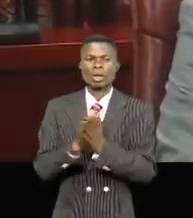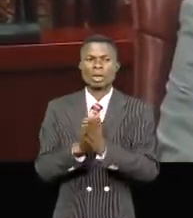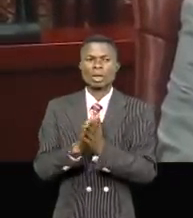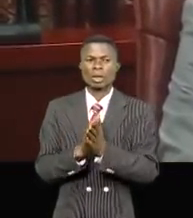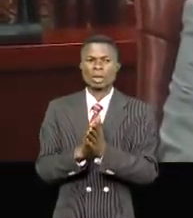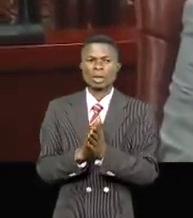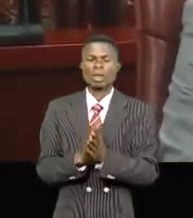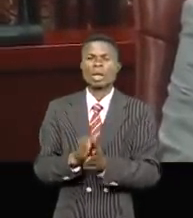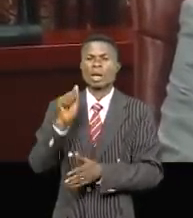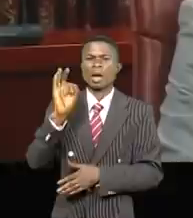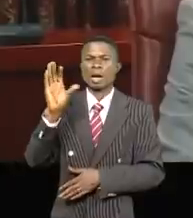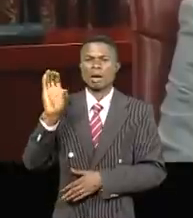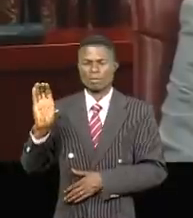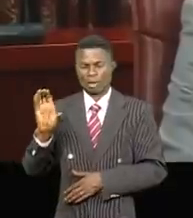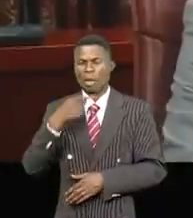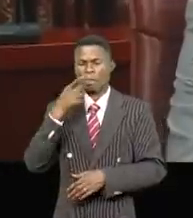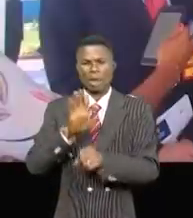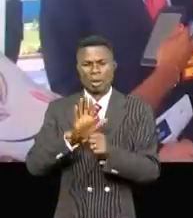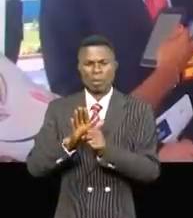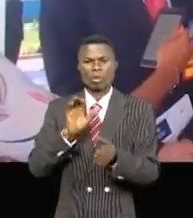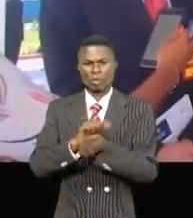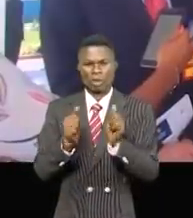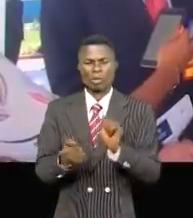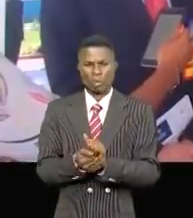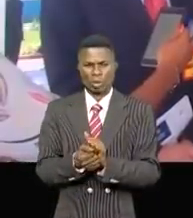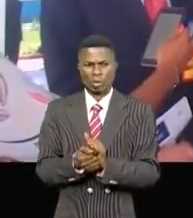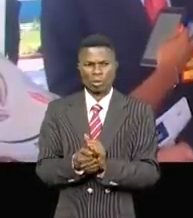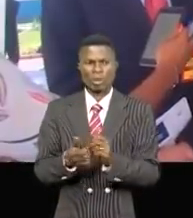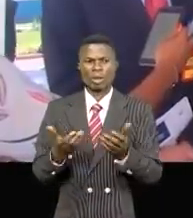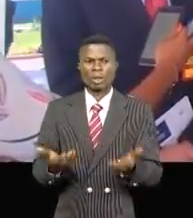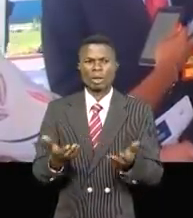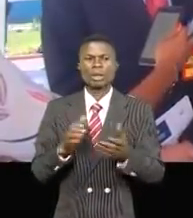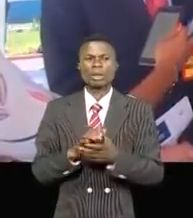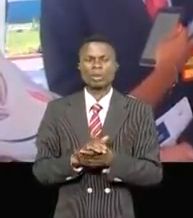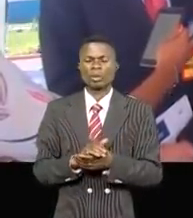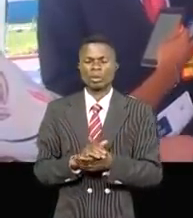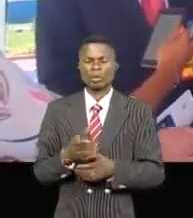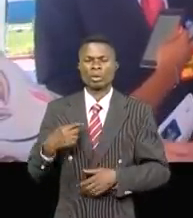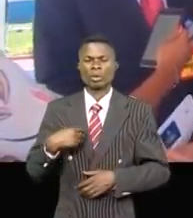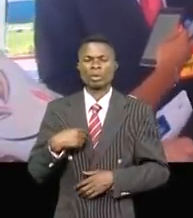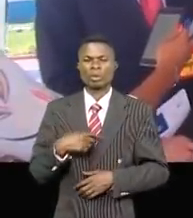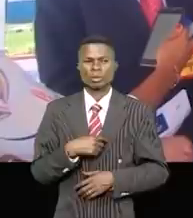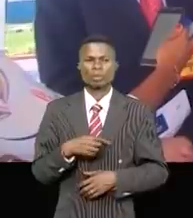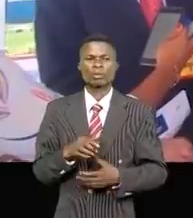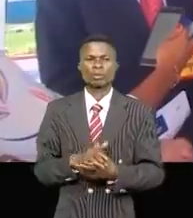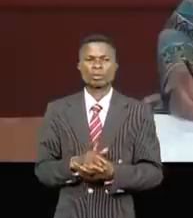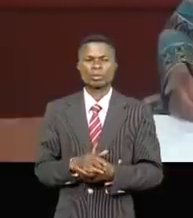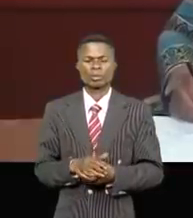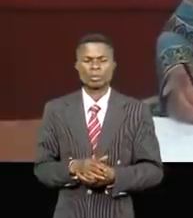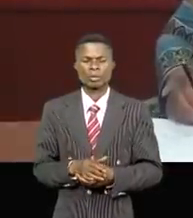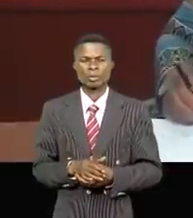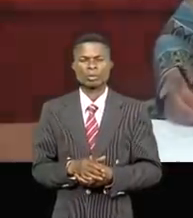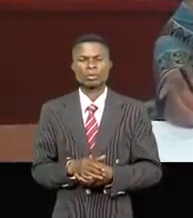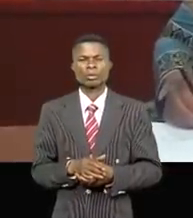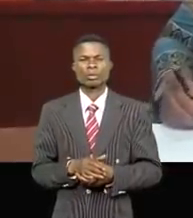la paix. Nous avons parlé de beaucoup de questions. And we look forward to a very close cooperation. With His Excellency and with the government